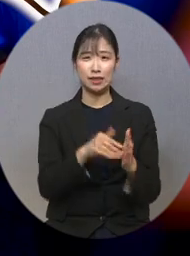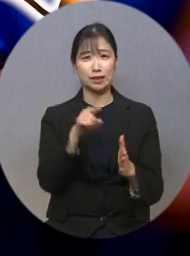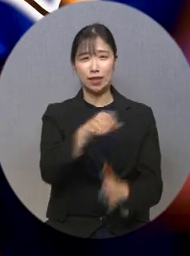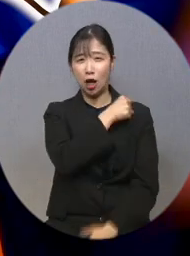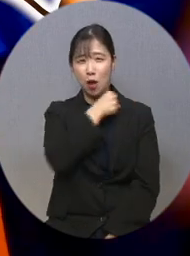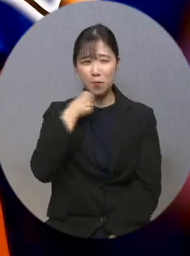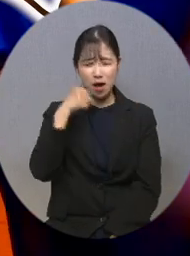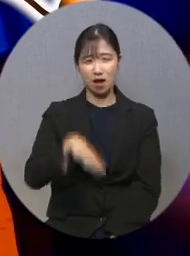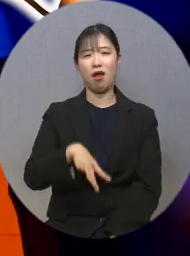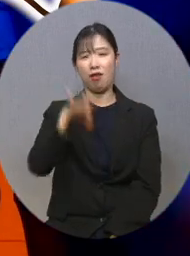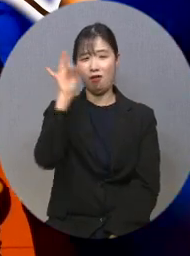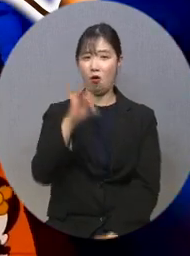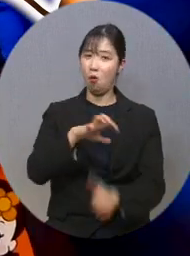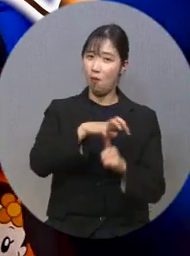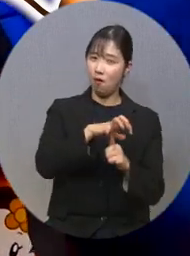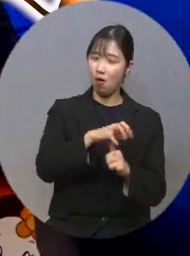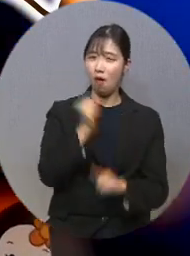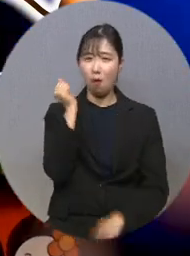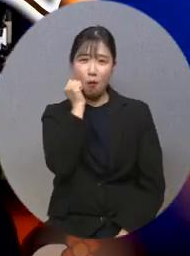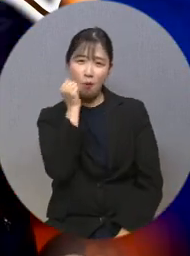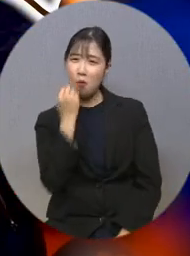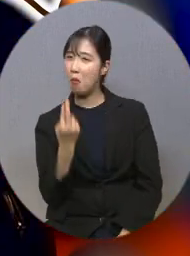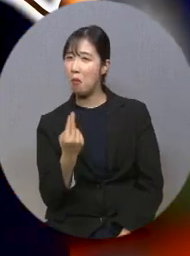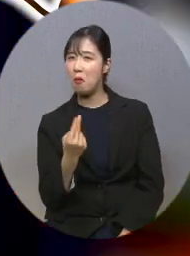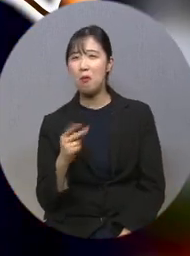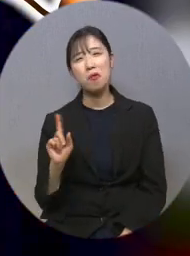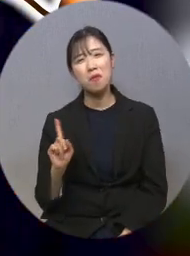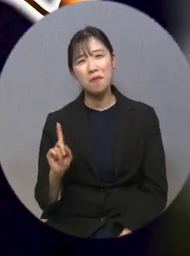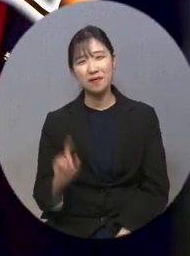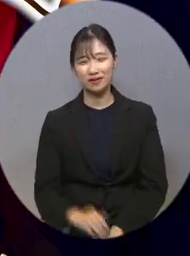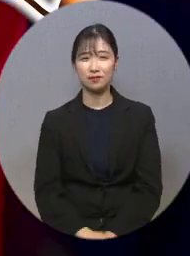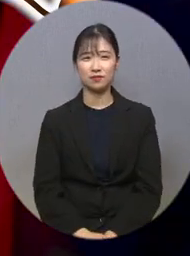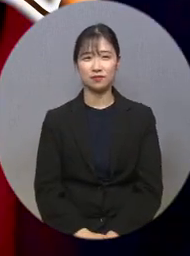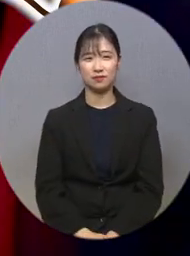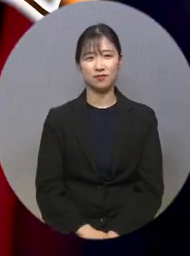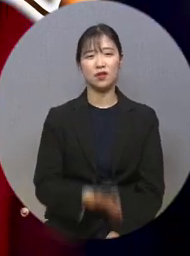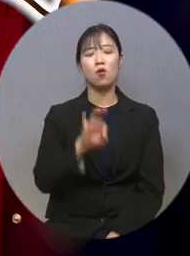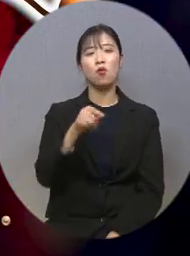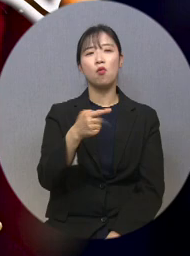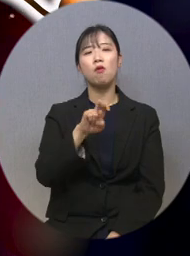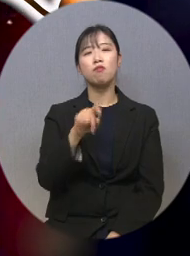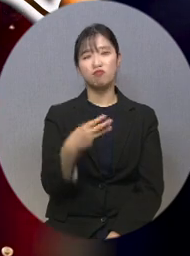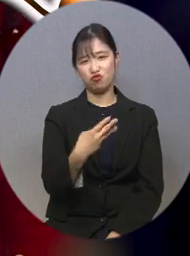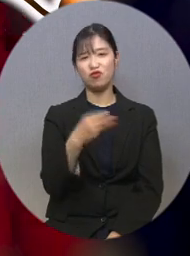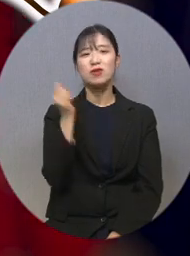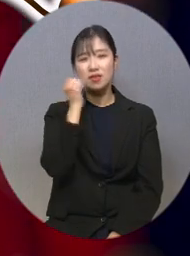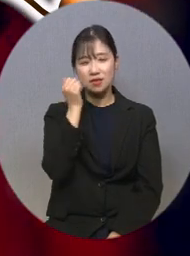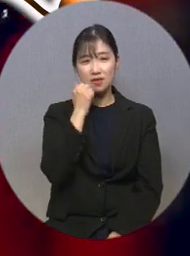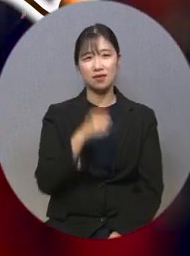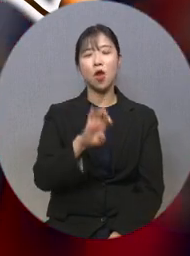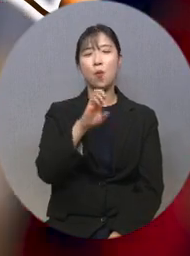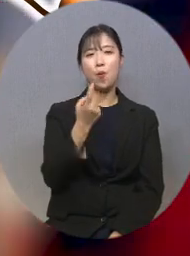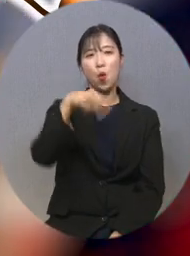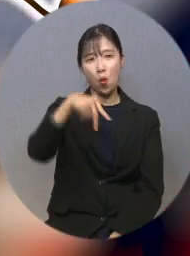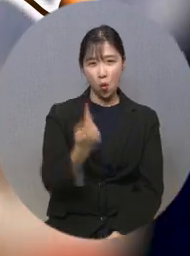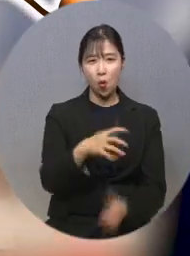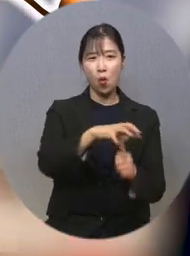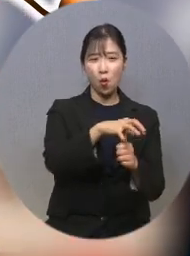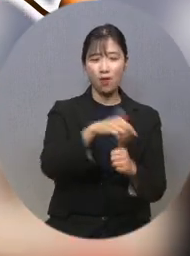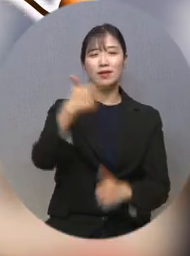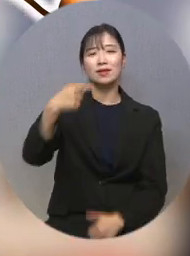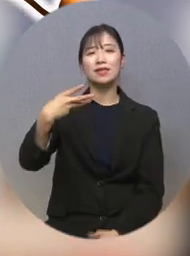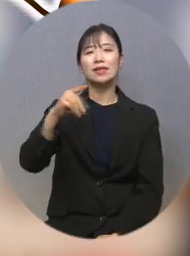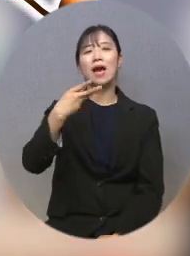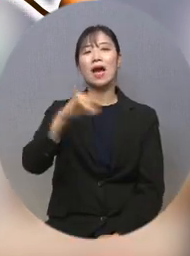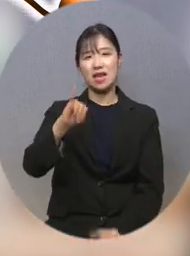이것은 버섯인가 스낵인가? 아, 역시 젊어. 아, 원물 스낵입니다. 그리고 표고버섯 원물과 느탈버섯